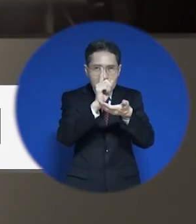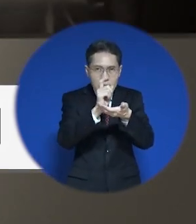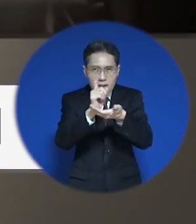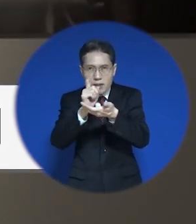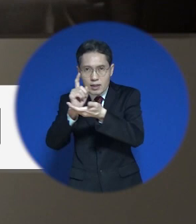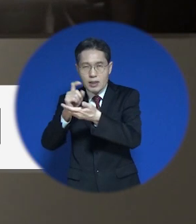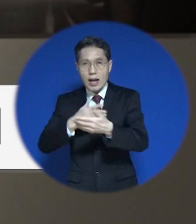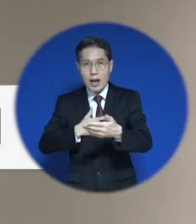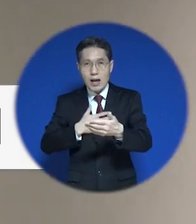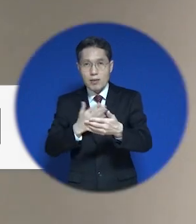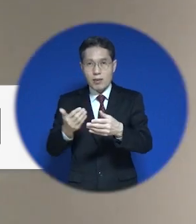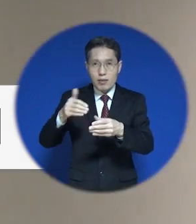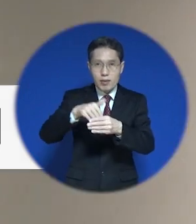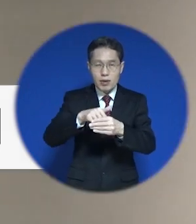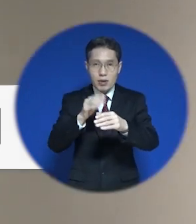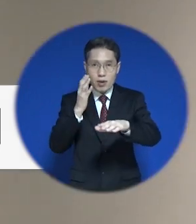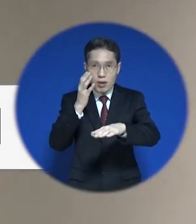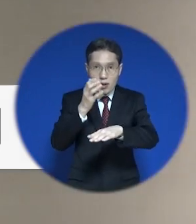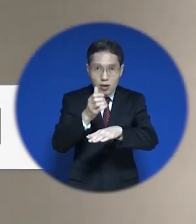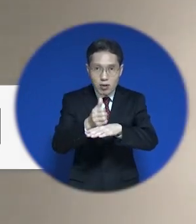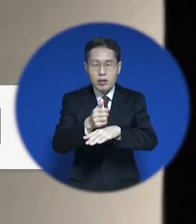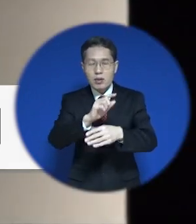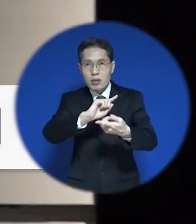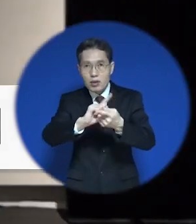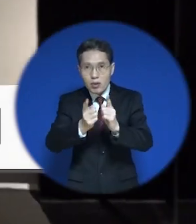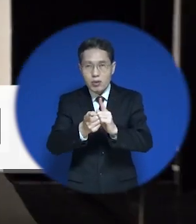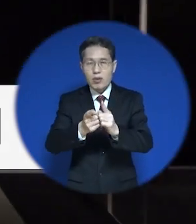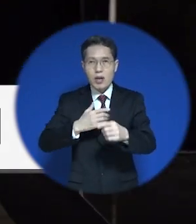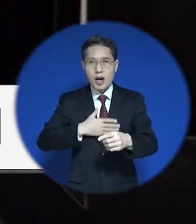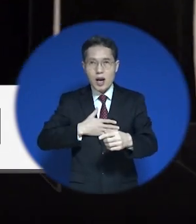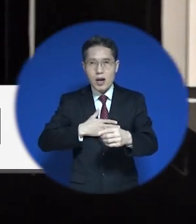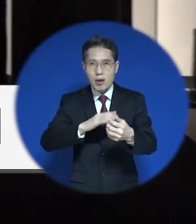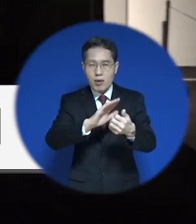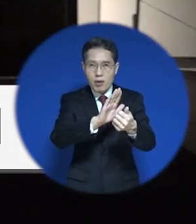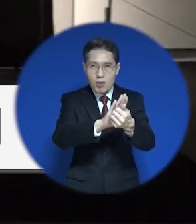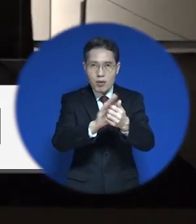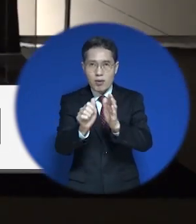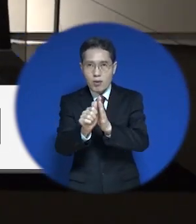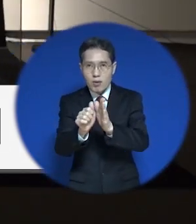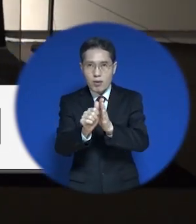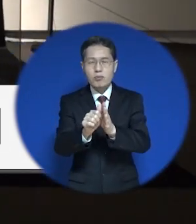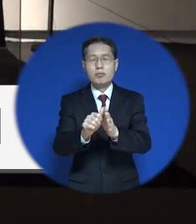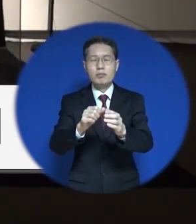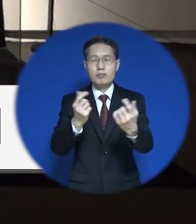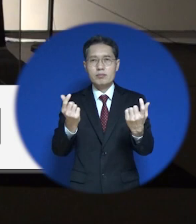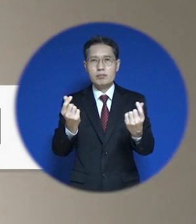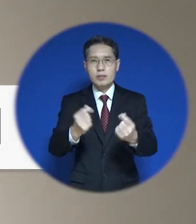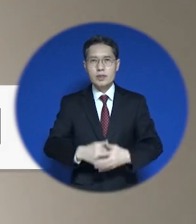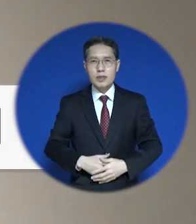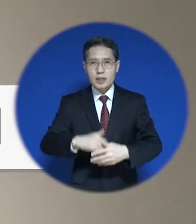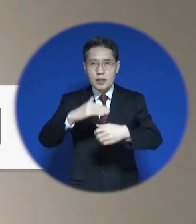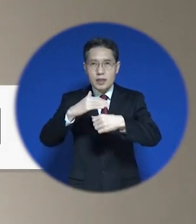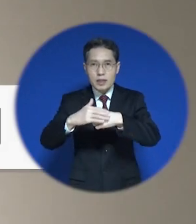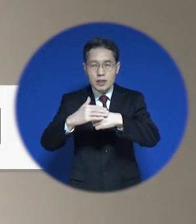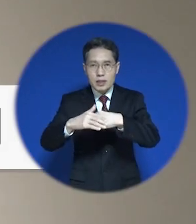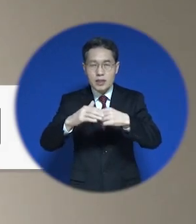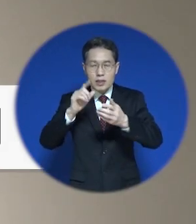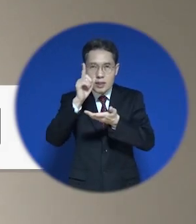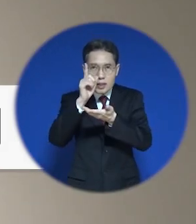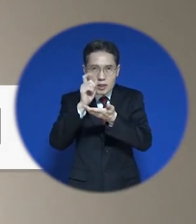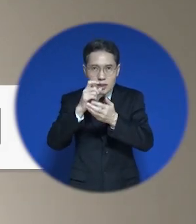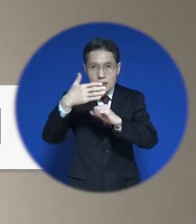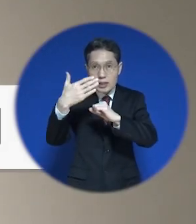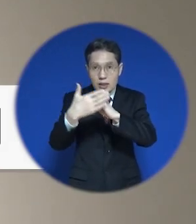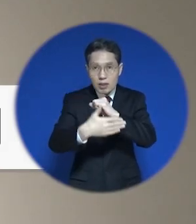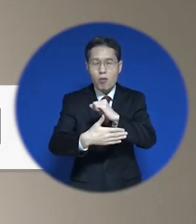감정을 담아내고 그 결과물을 통해 서로의 감정을 교환하는 콘셉트로 기획됐습니다. 대구시는 사진이